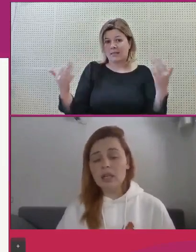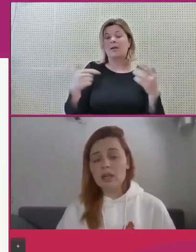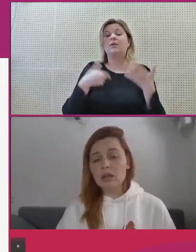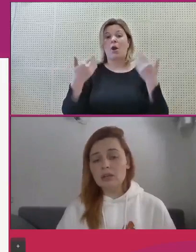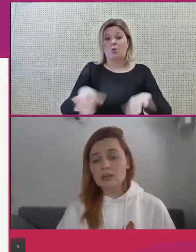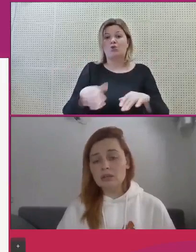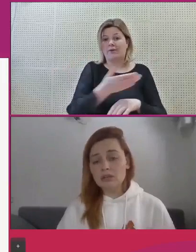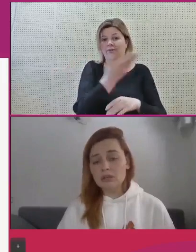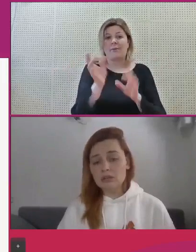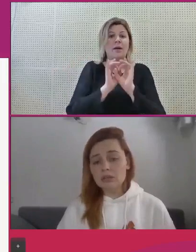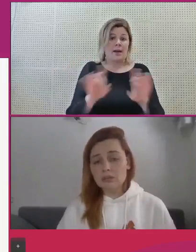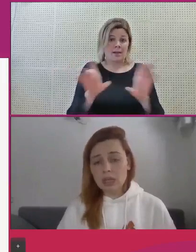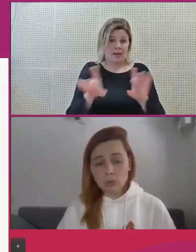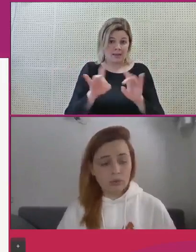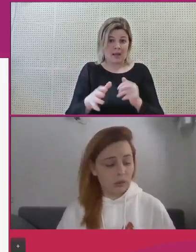и